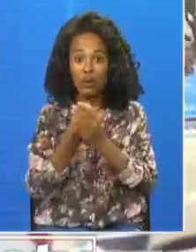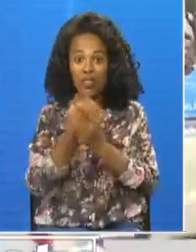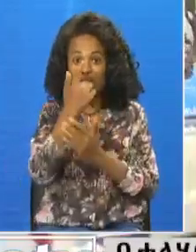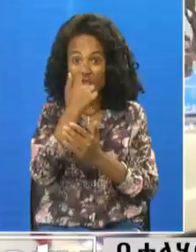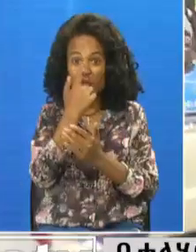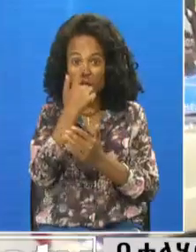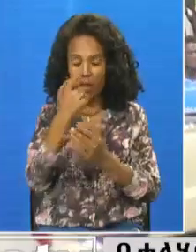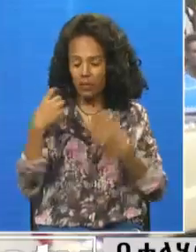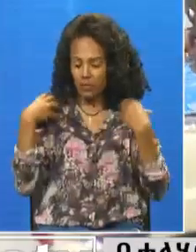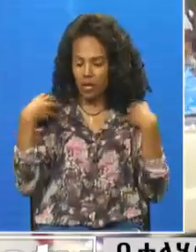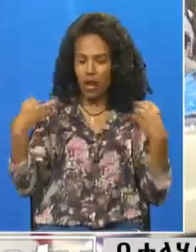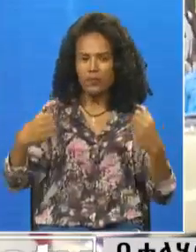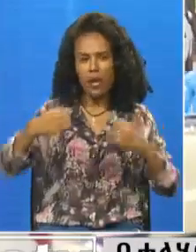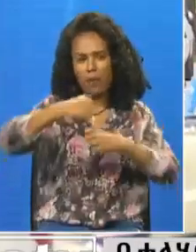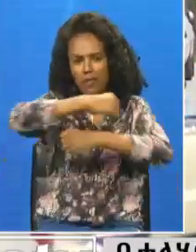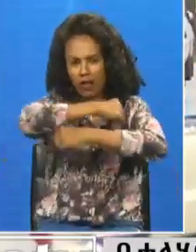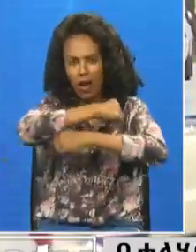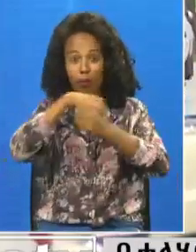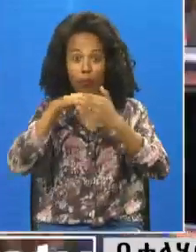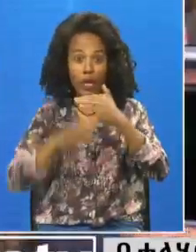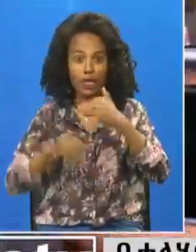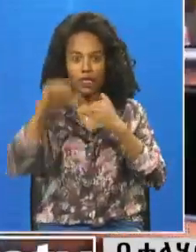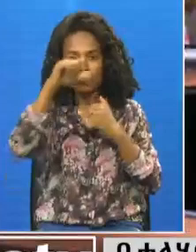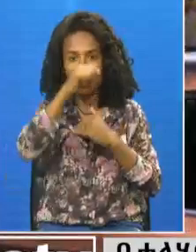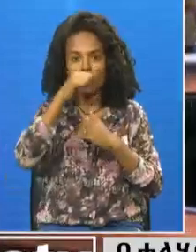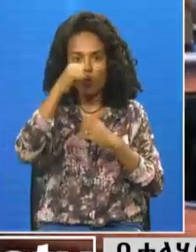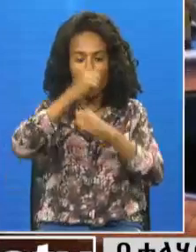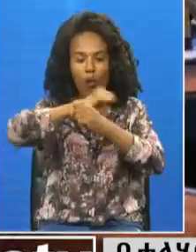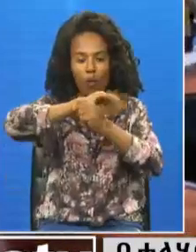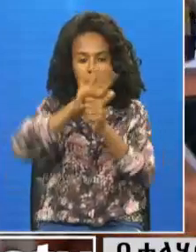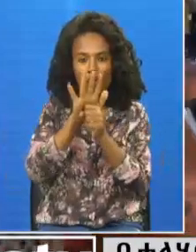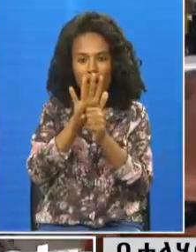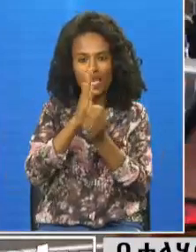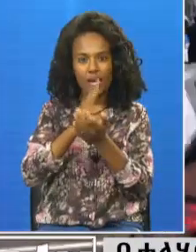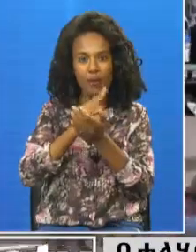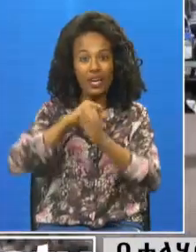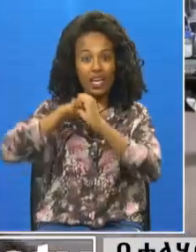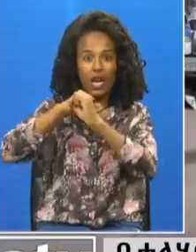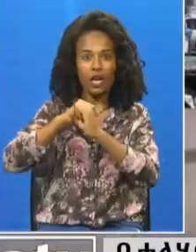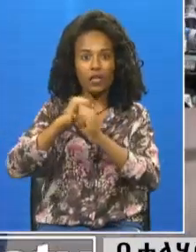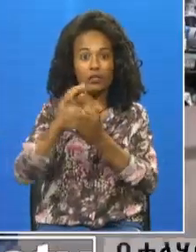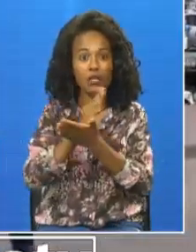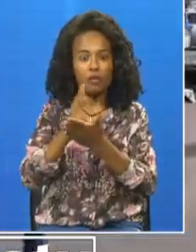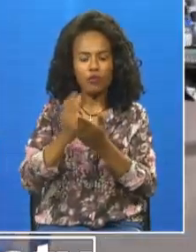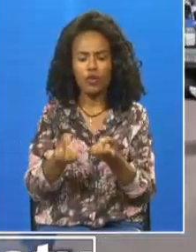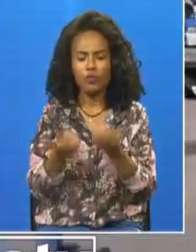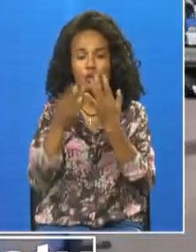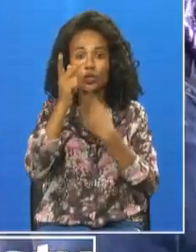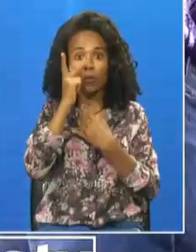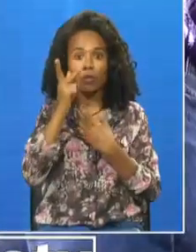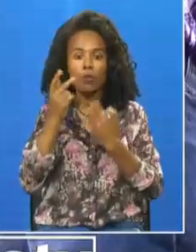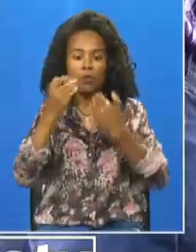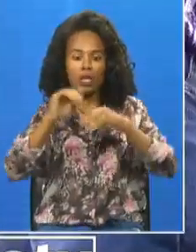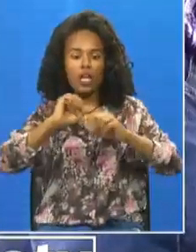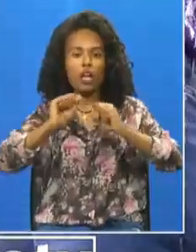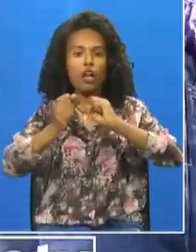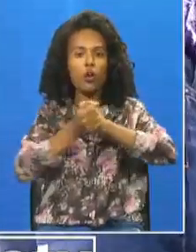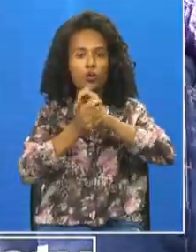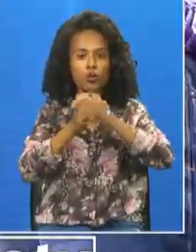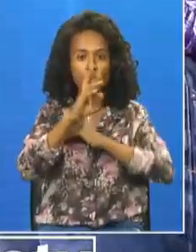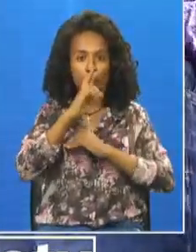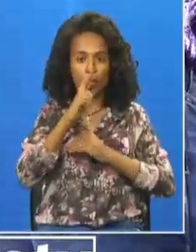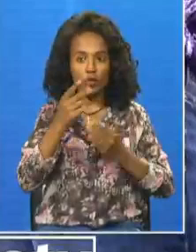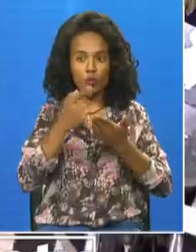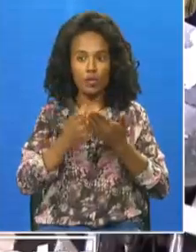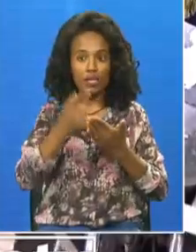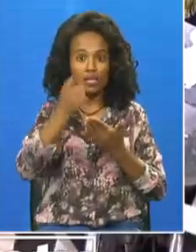ራሱ አስተዋጽኦ፣ በጭንቅ ጊዜ ለደረሰብህ ነገር ራስህ ማድረግ የሚገባህን ባለማድረግህ